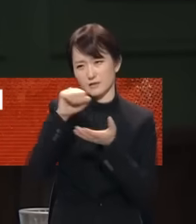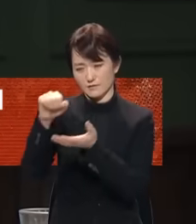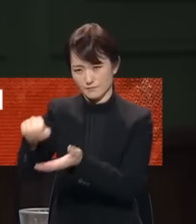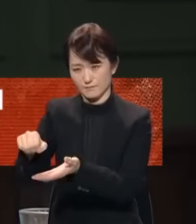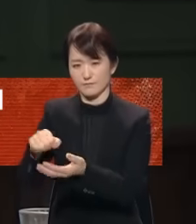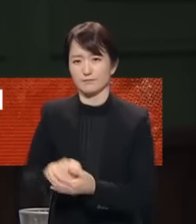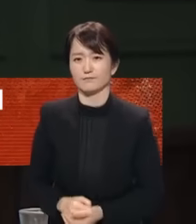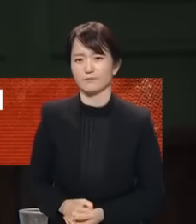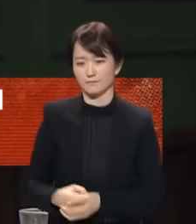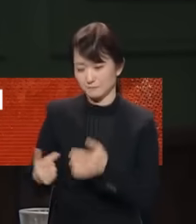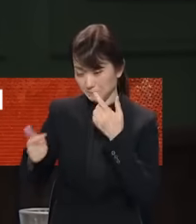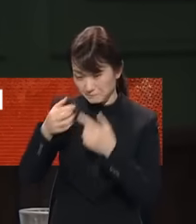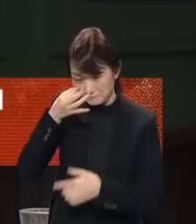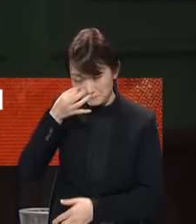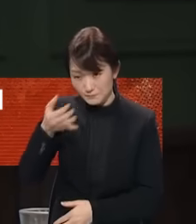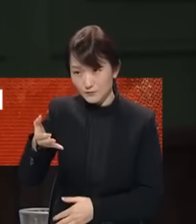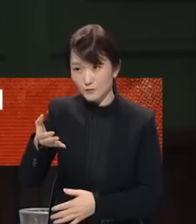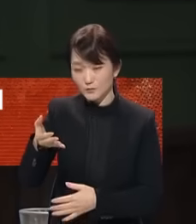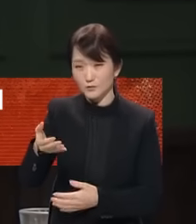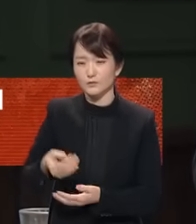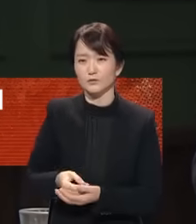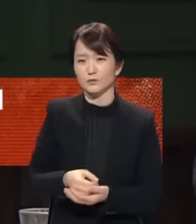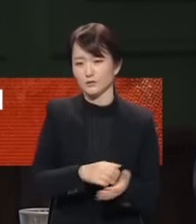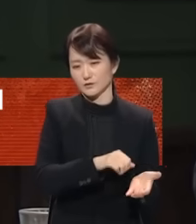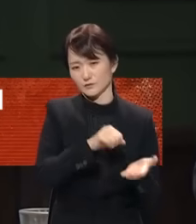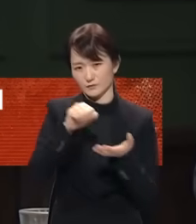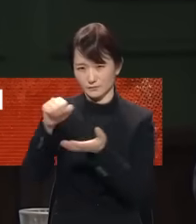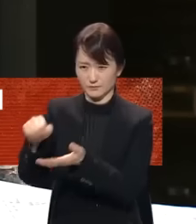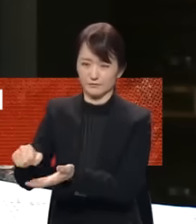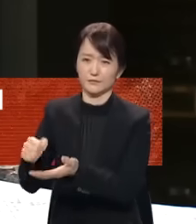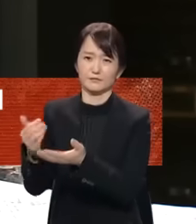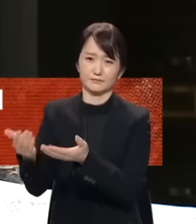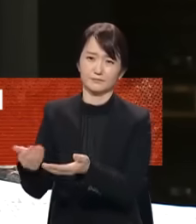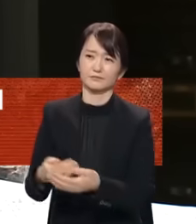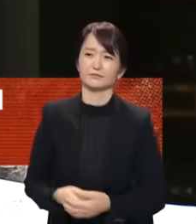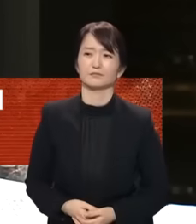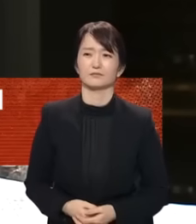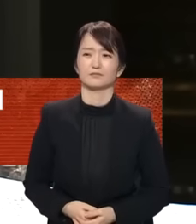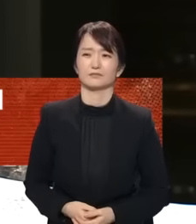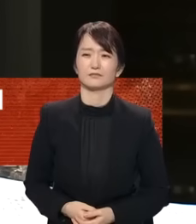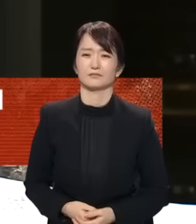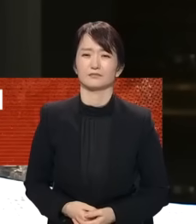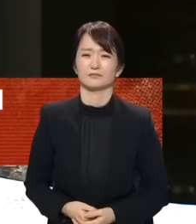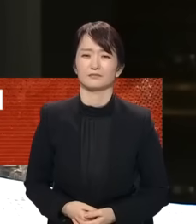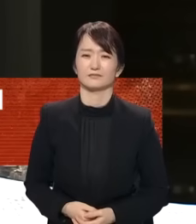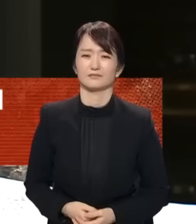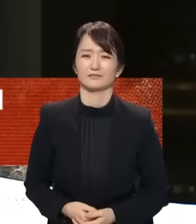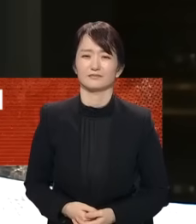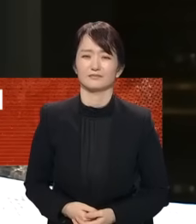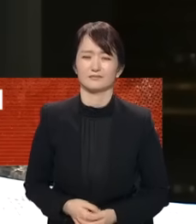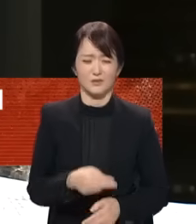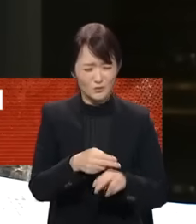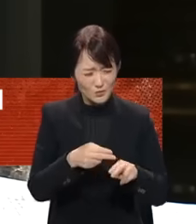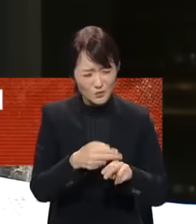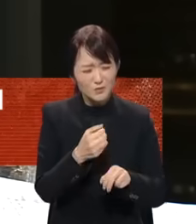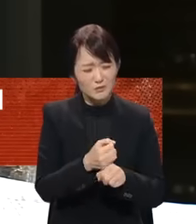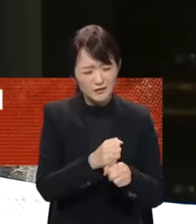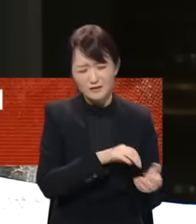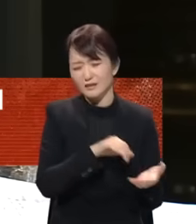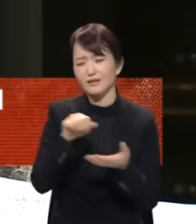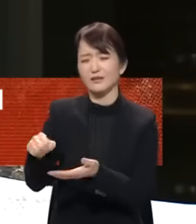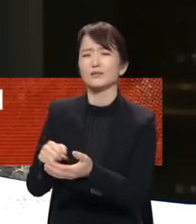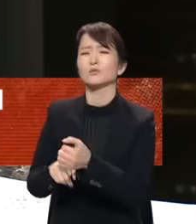그래 이렇게 본때를 보여드려야겠다. 뭐 이렇게 마음을 먹었다고 합니다. 아유 참 뭐하러 그걸 그냥 요리를 해서 또 갖다 줘